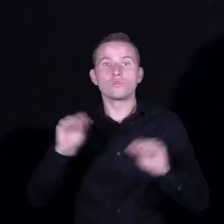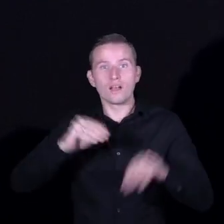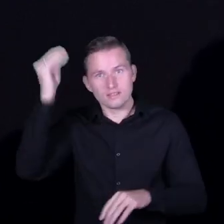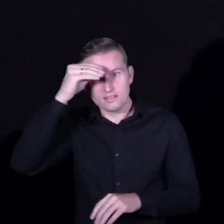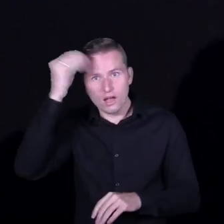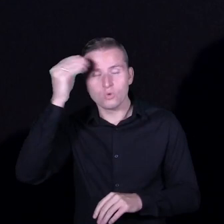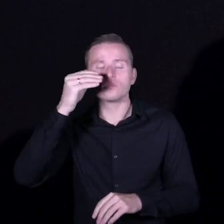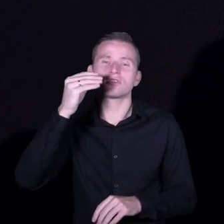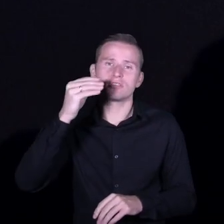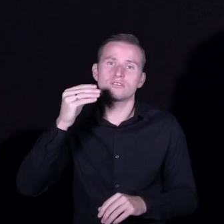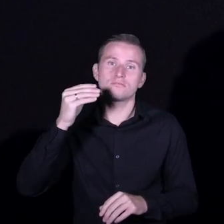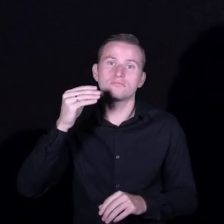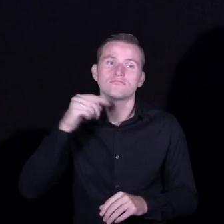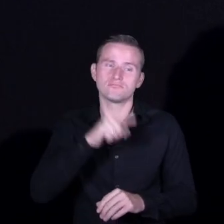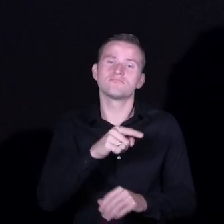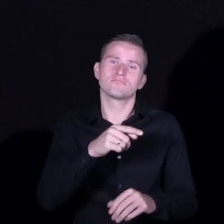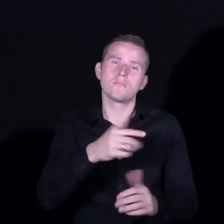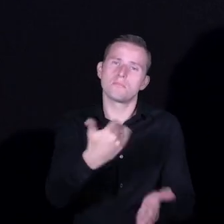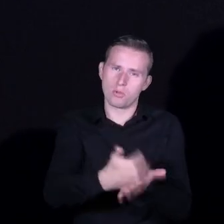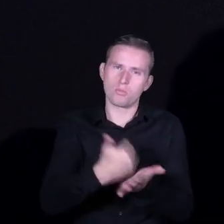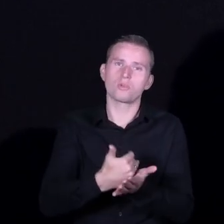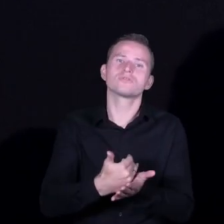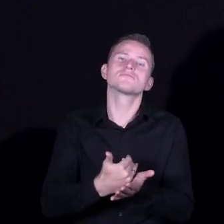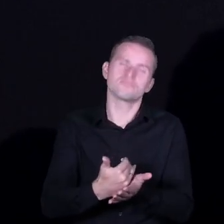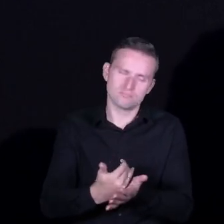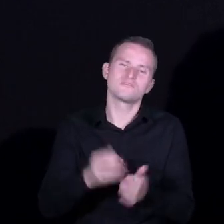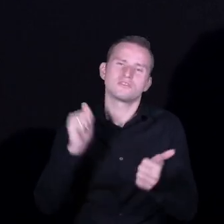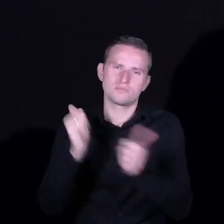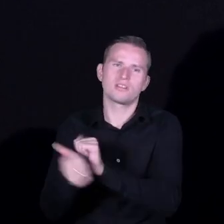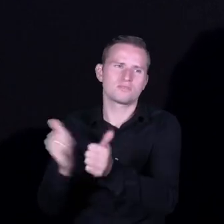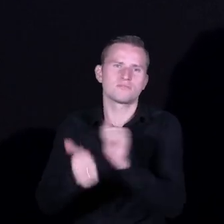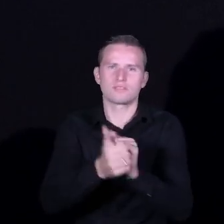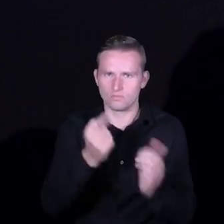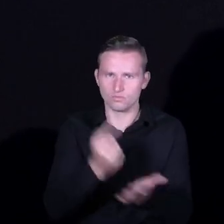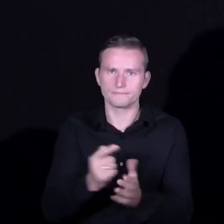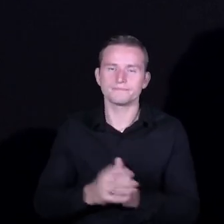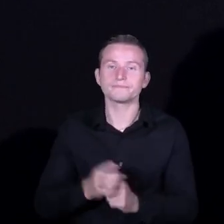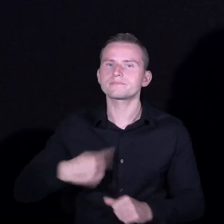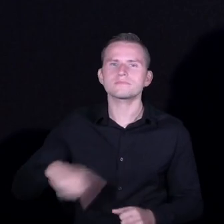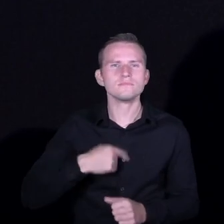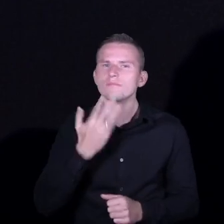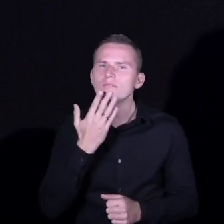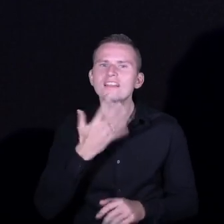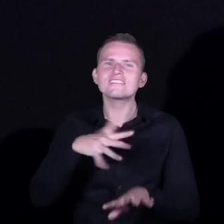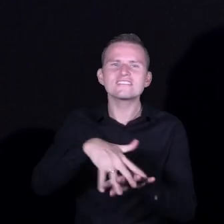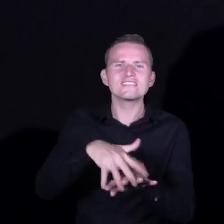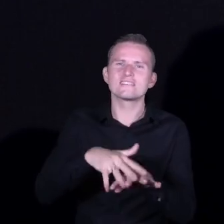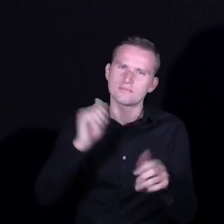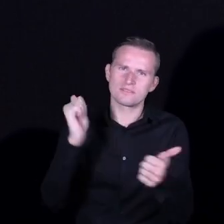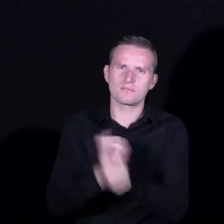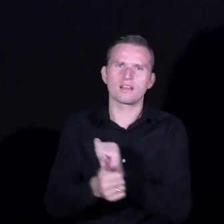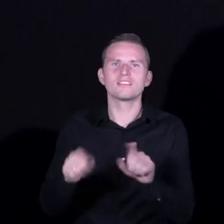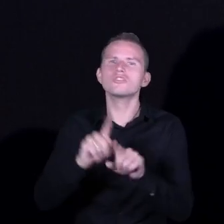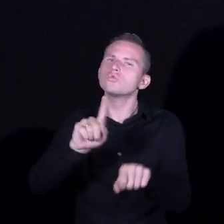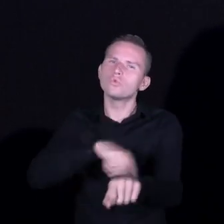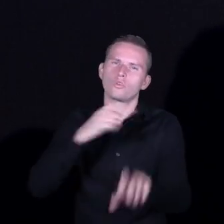obejdzie, tego typu zmiany można wprowadzać. Nam zależy na zmianach systemowych, na zmianach takich